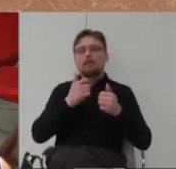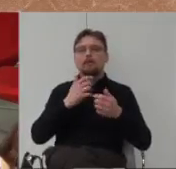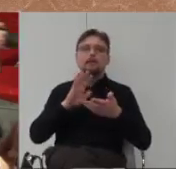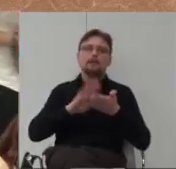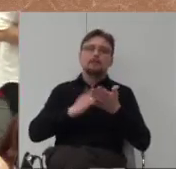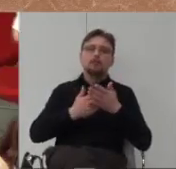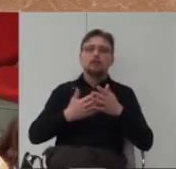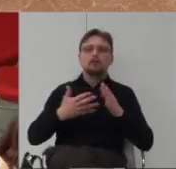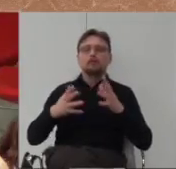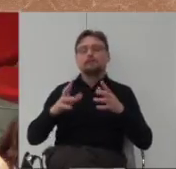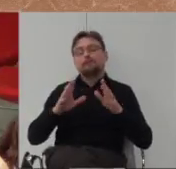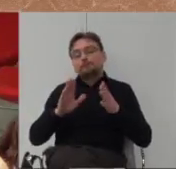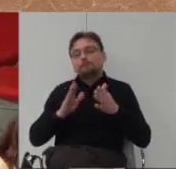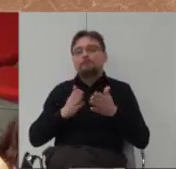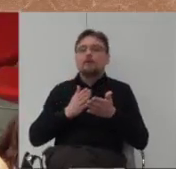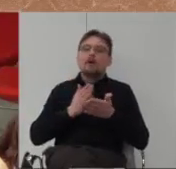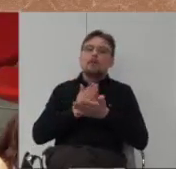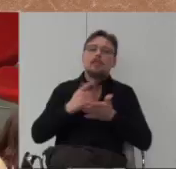mieszkańców, do